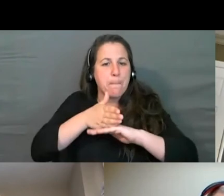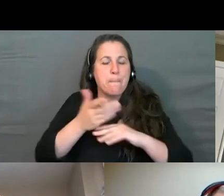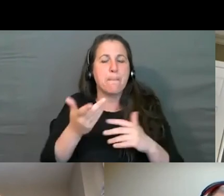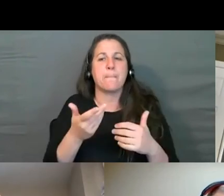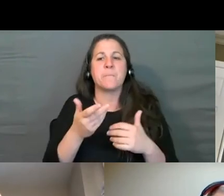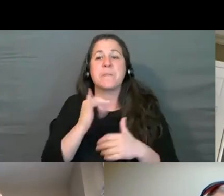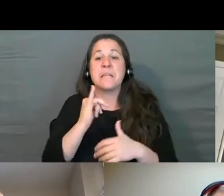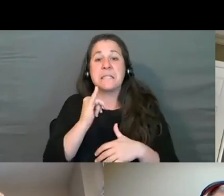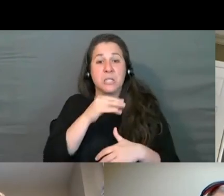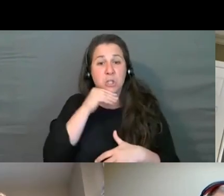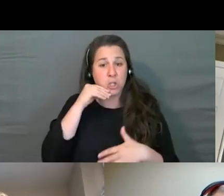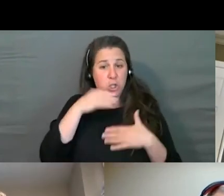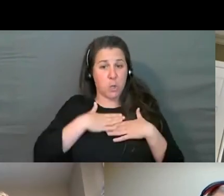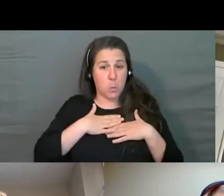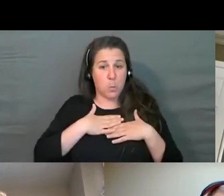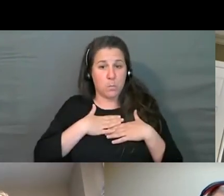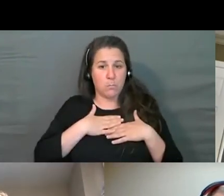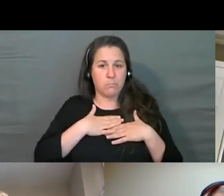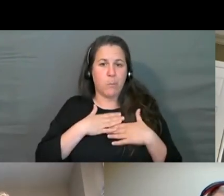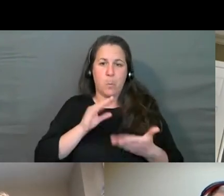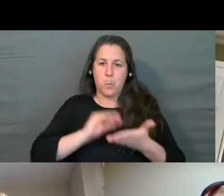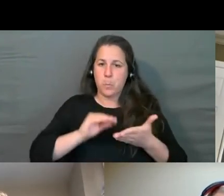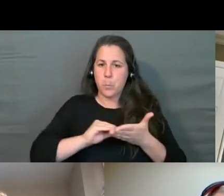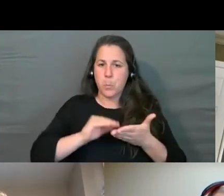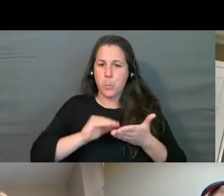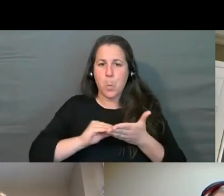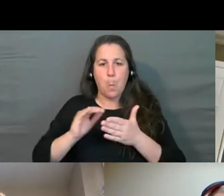Si elle est chez elle, ça va être le même bureau, les mêmes